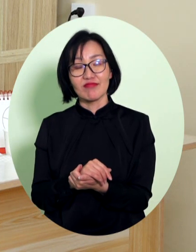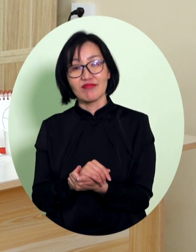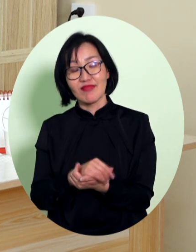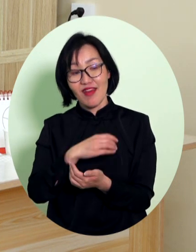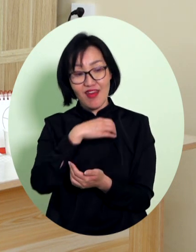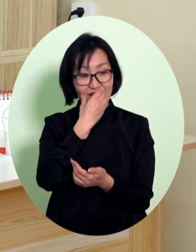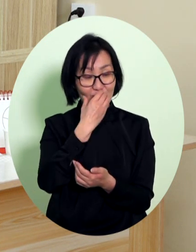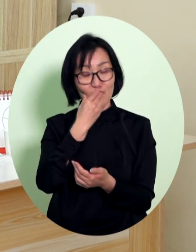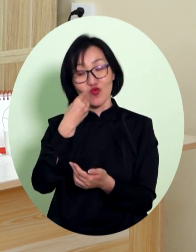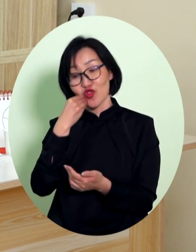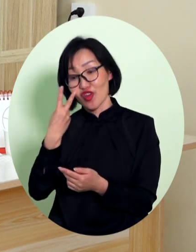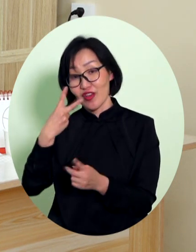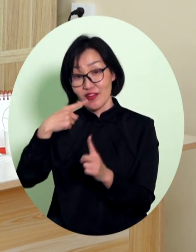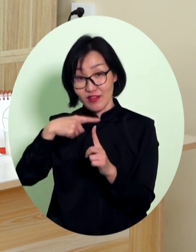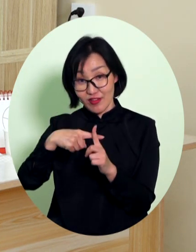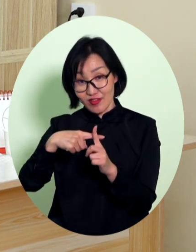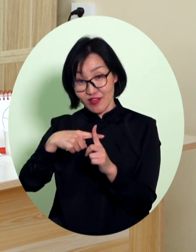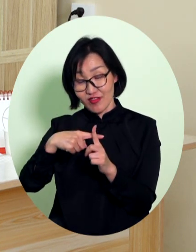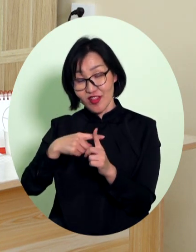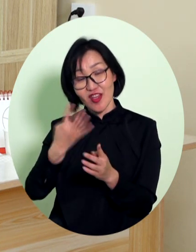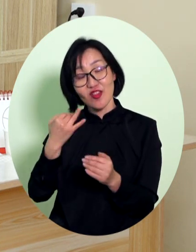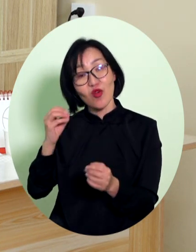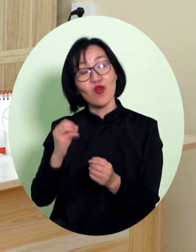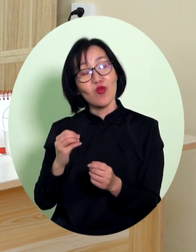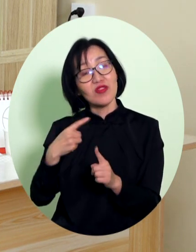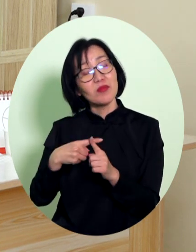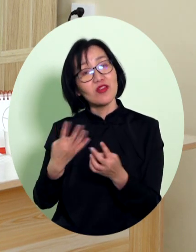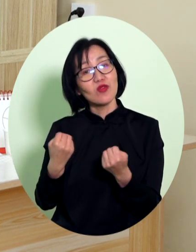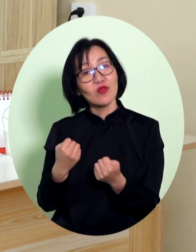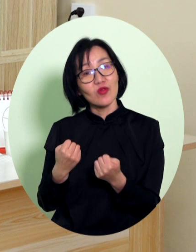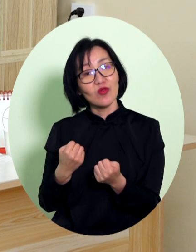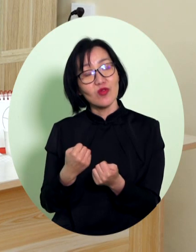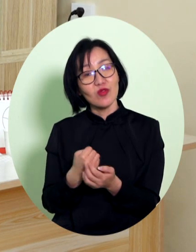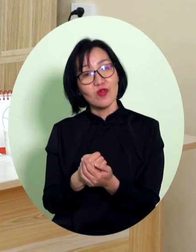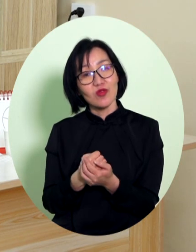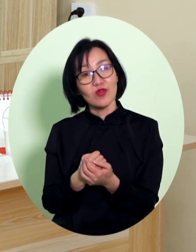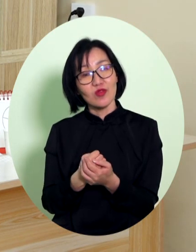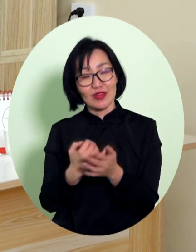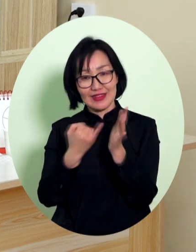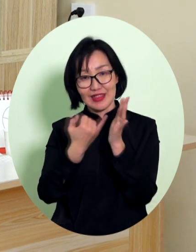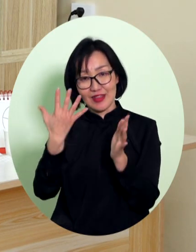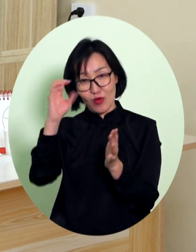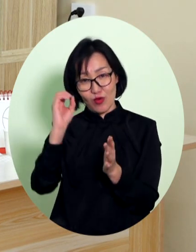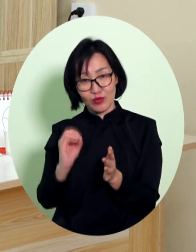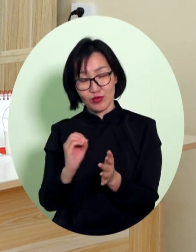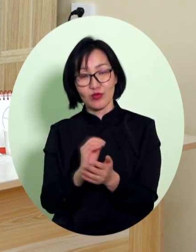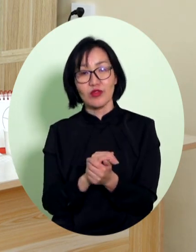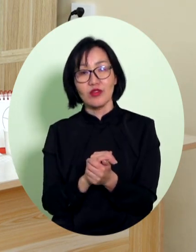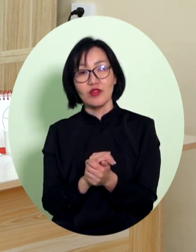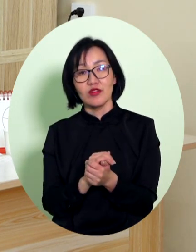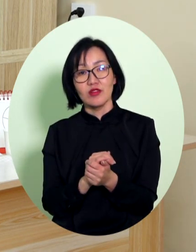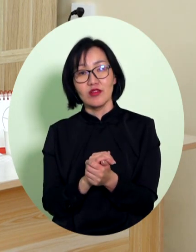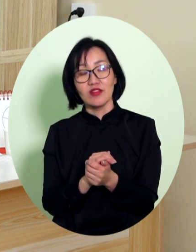алим жүрж 2-оо нэмээд алим жүрж 2 хэдэн хувийн эзэлж байна? Алим жүрж 2 65% байна.